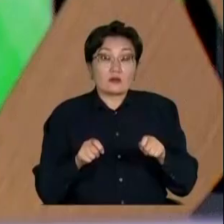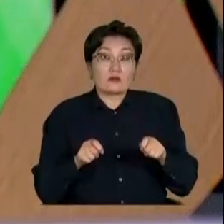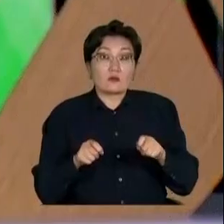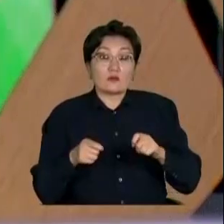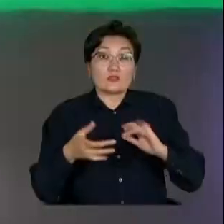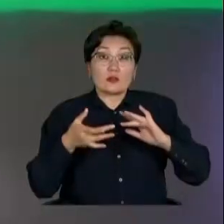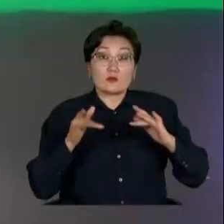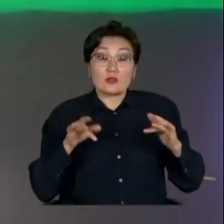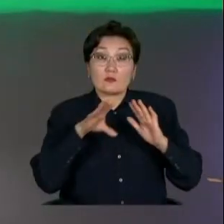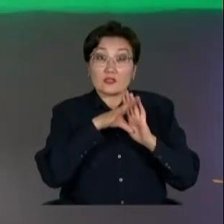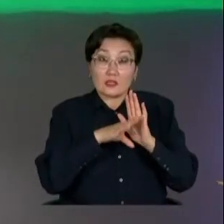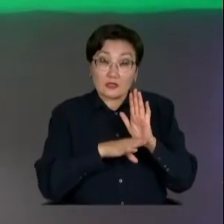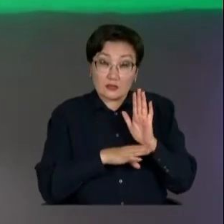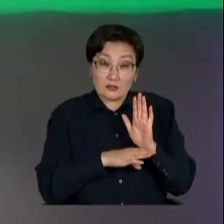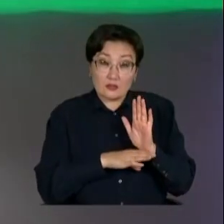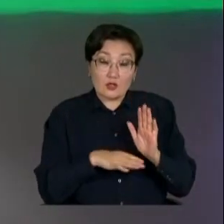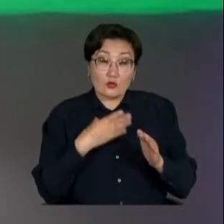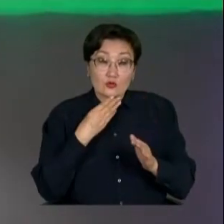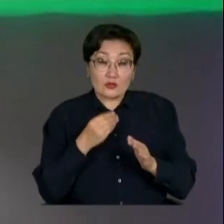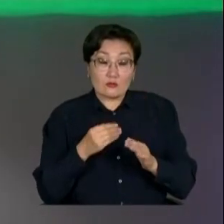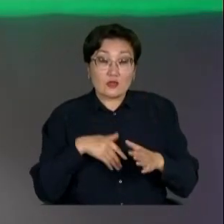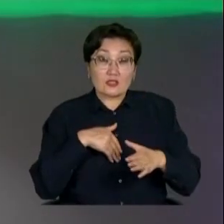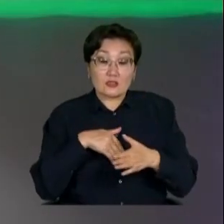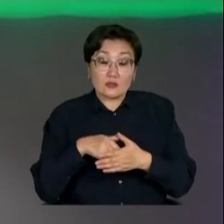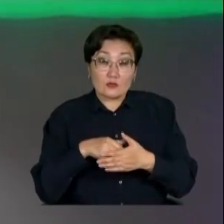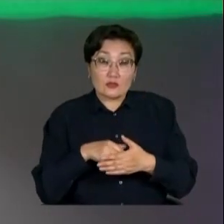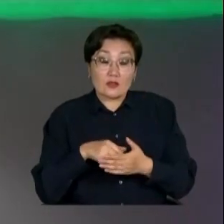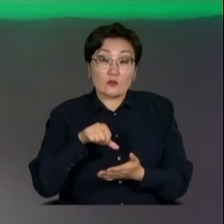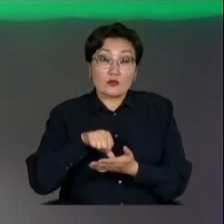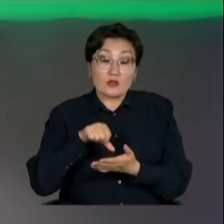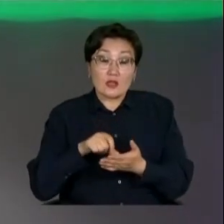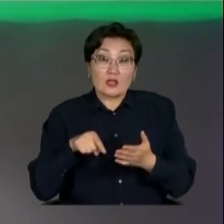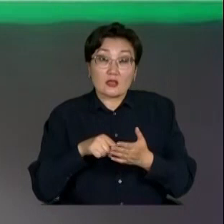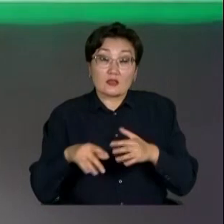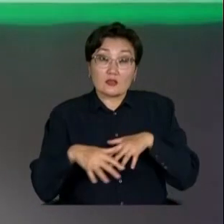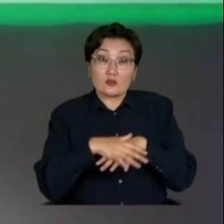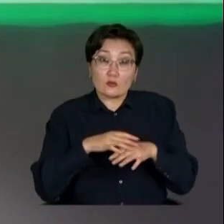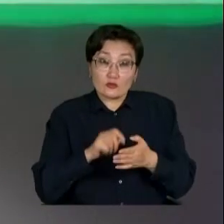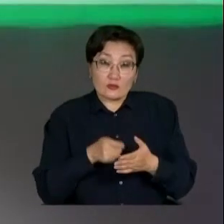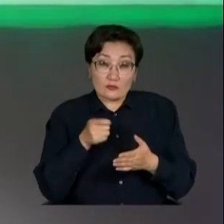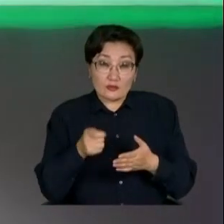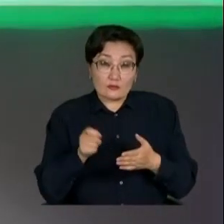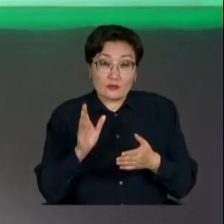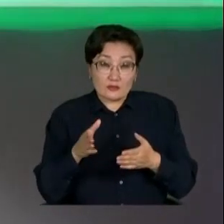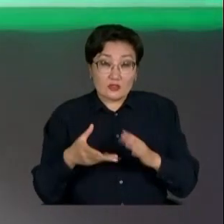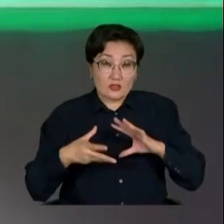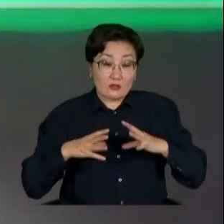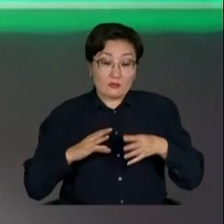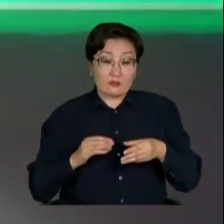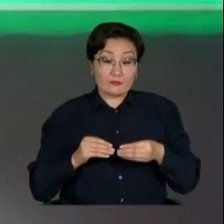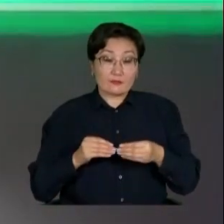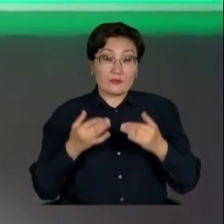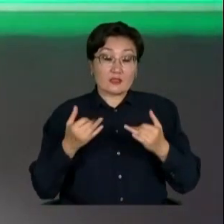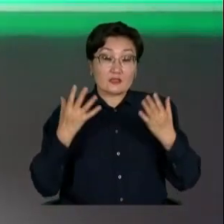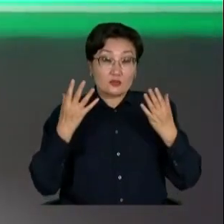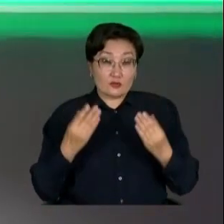budgetopenalmaty.kz порталында өзінің белсенділігін арттырып, қала тұрғындары өтінімдерін бере алады. Жалпы